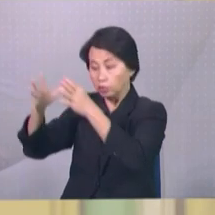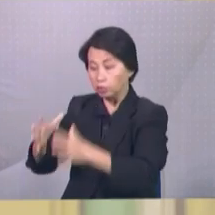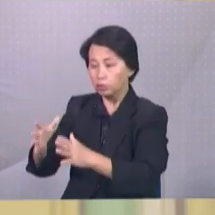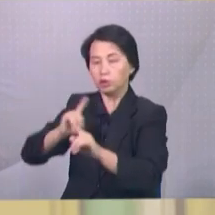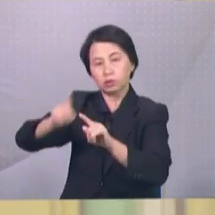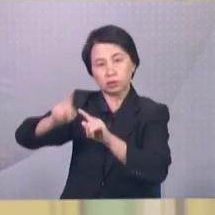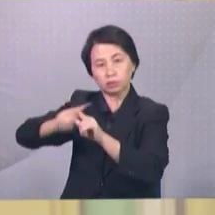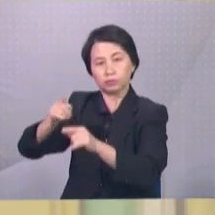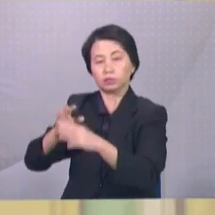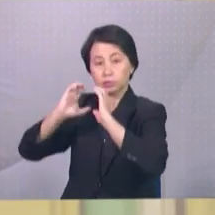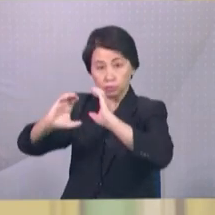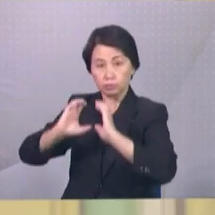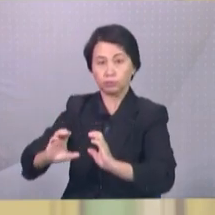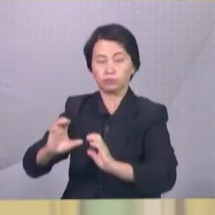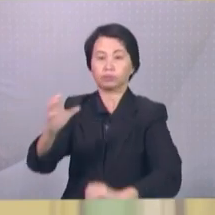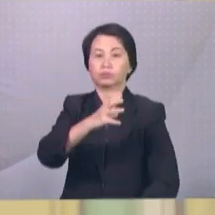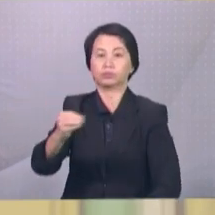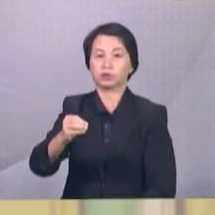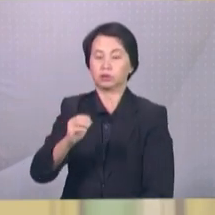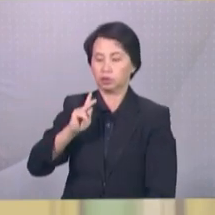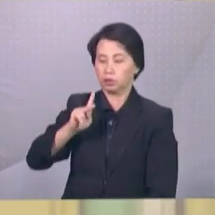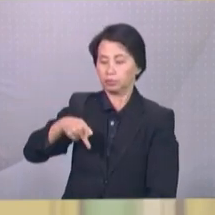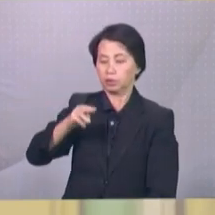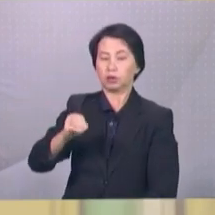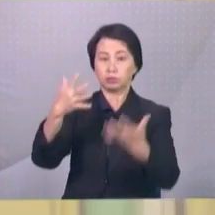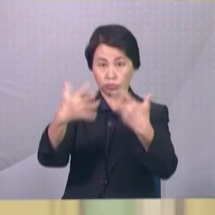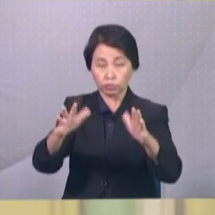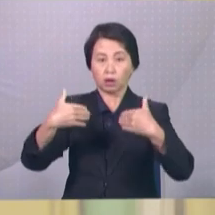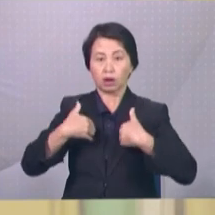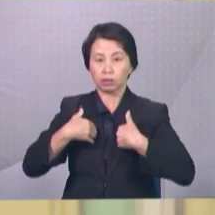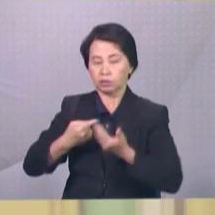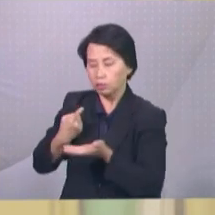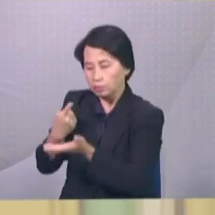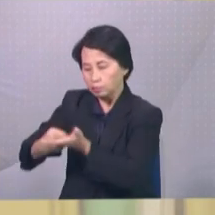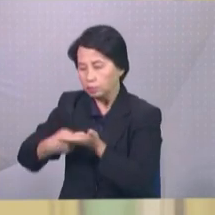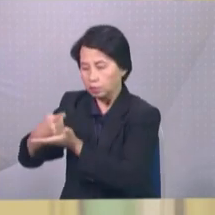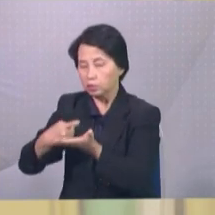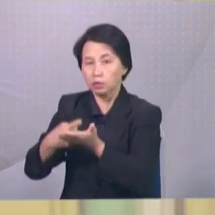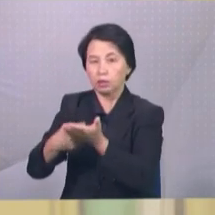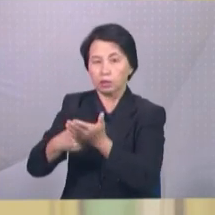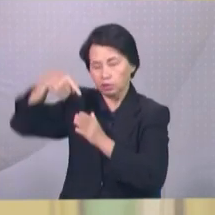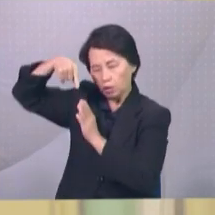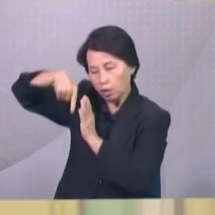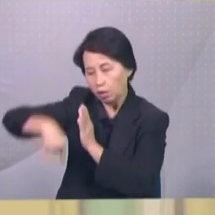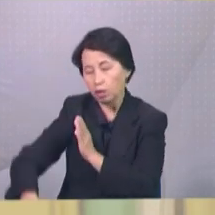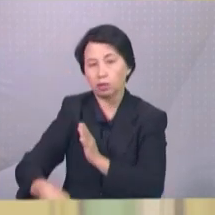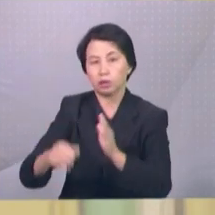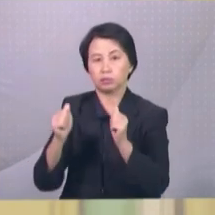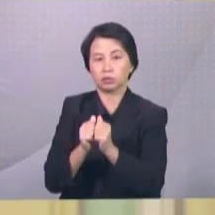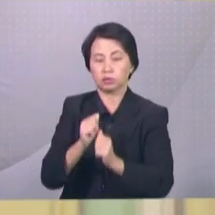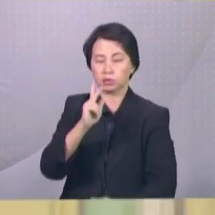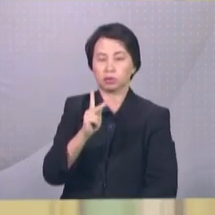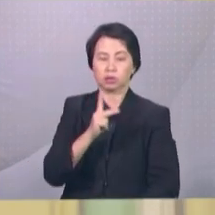pelbagai saluran. Selain itu, KPM telah mengadakan perbincangan secara mendalam dengan